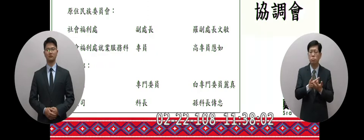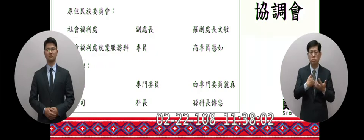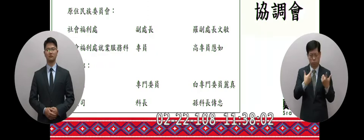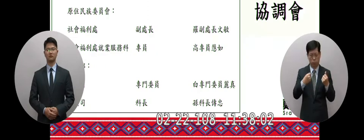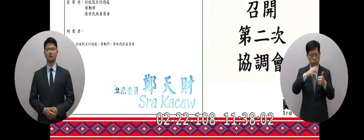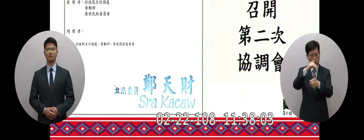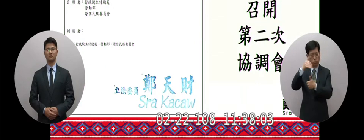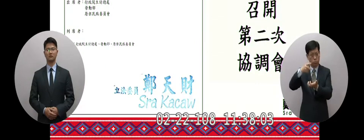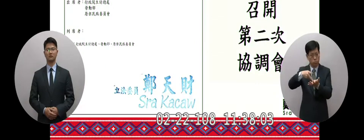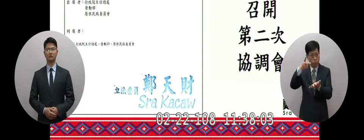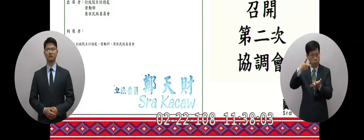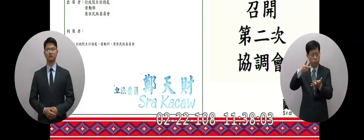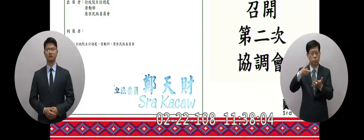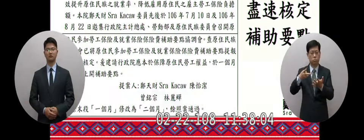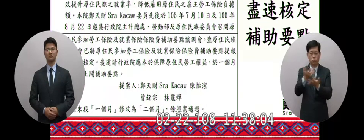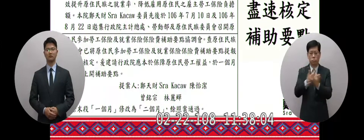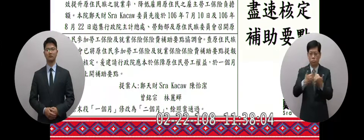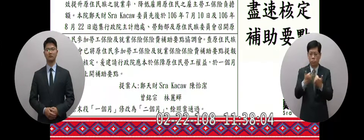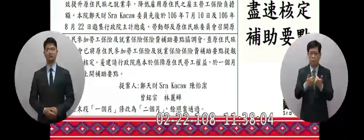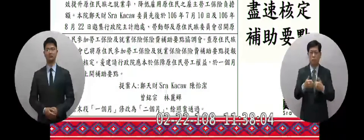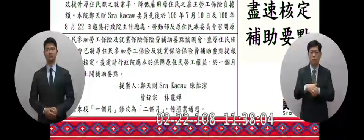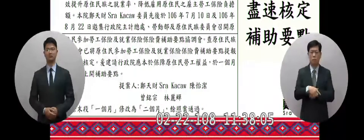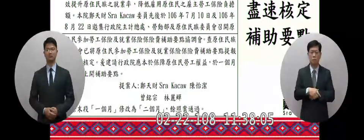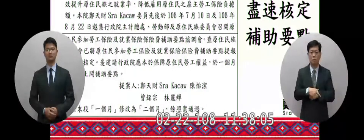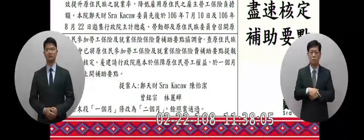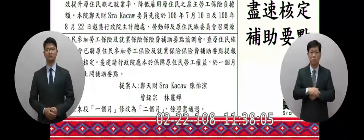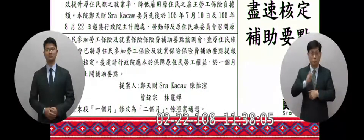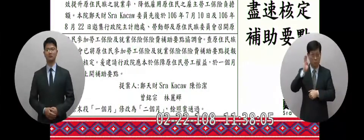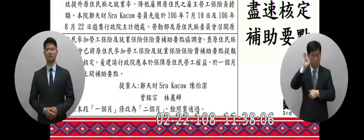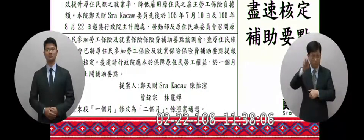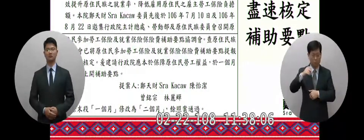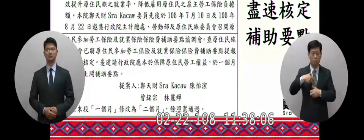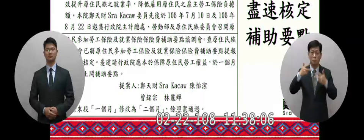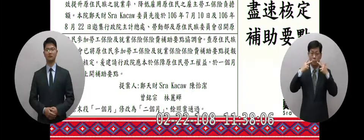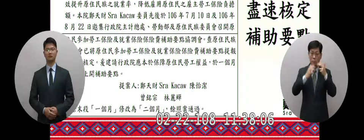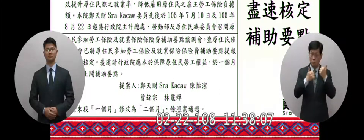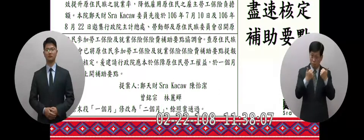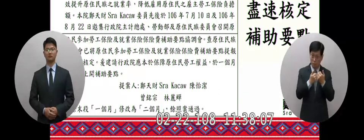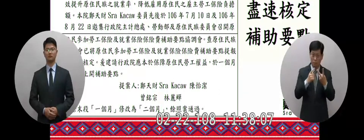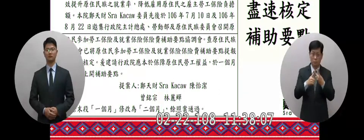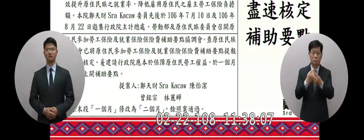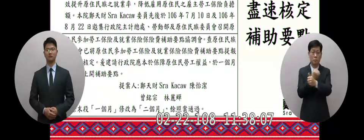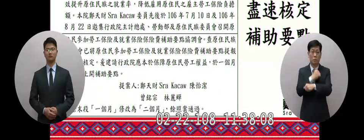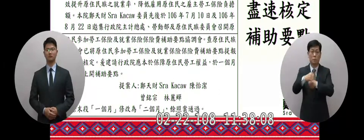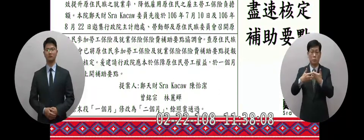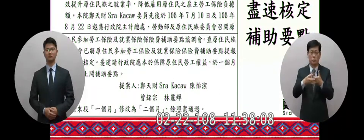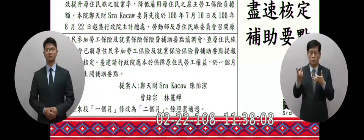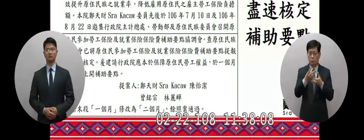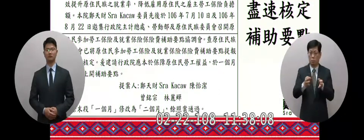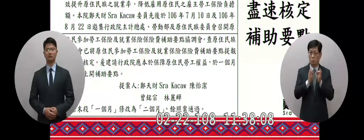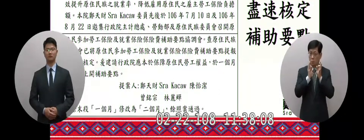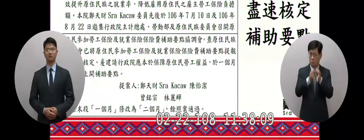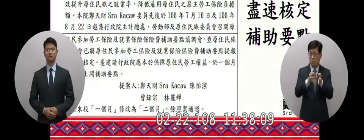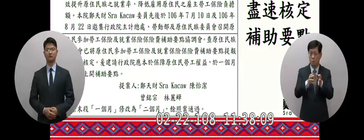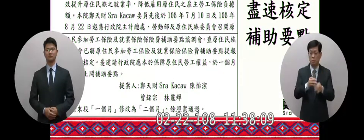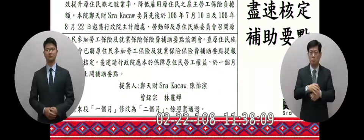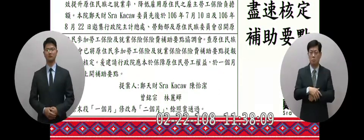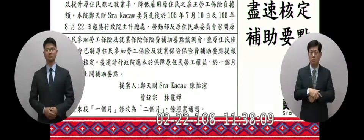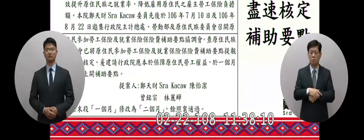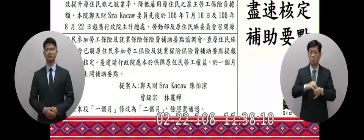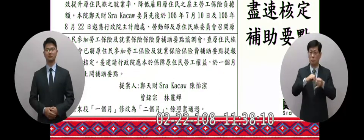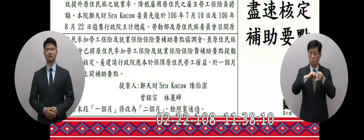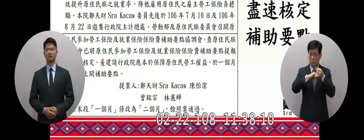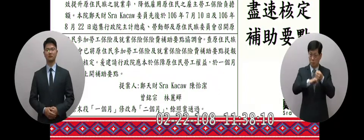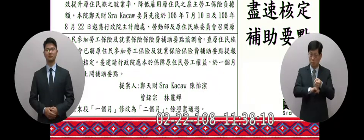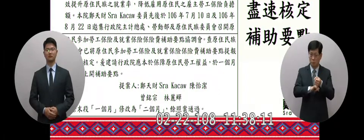也召开了2次的协调会，因此后来原民会跟劳动部会衔，要定